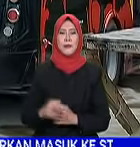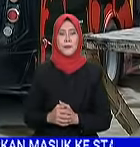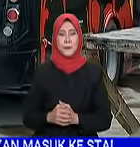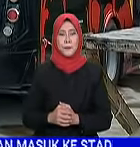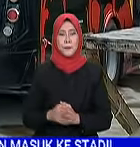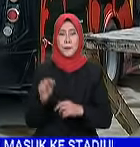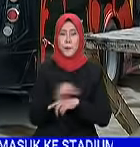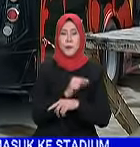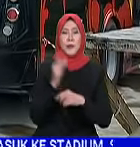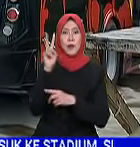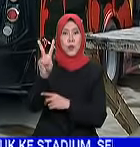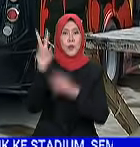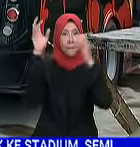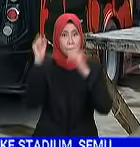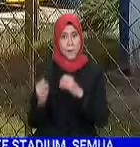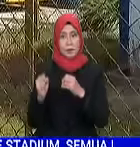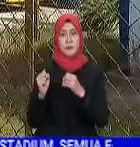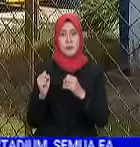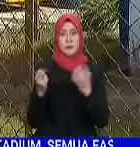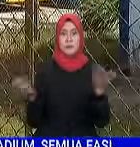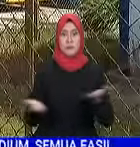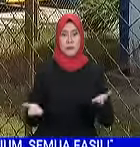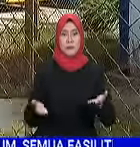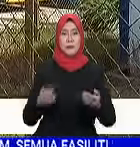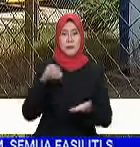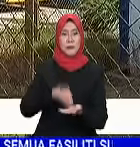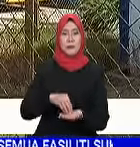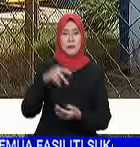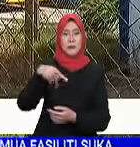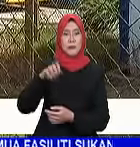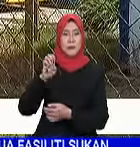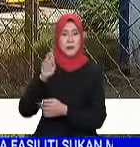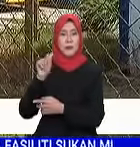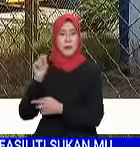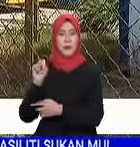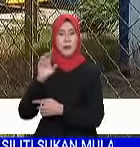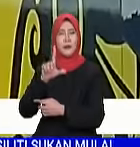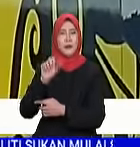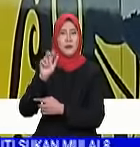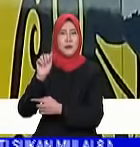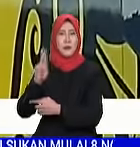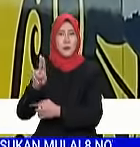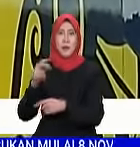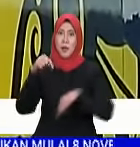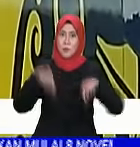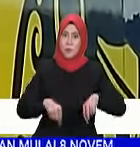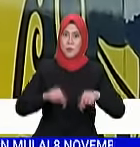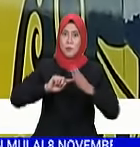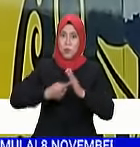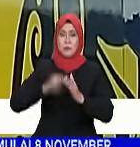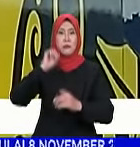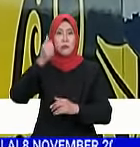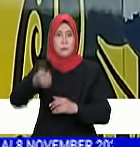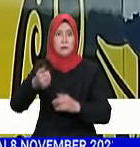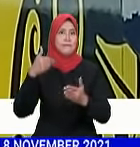Dengan menggunakan dua buah bas, pasukan ini berada di Pekan Lacau selama dua hari bermula hari ini sehingga esok. Antara